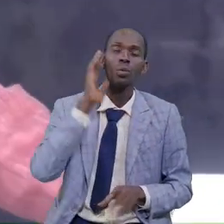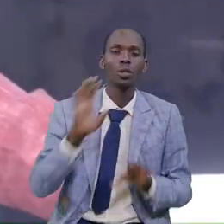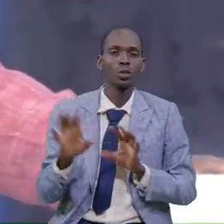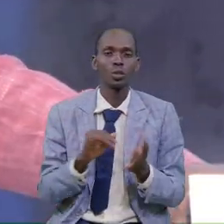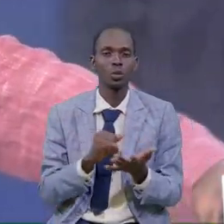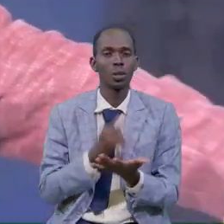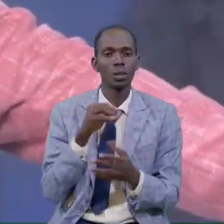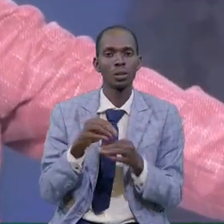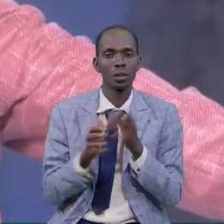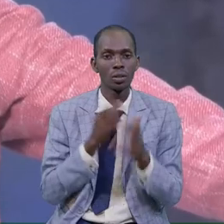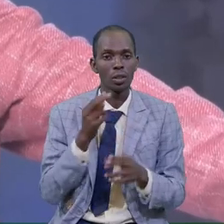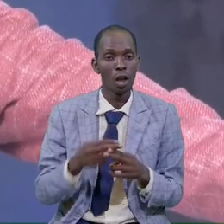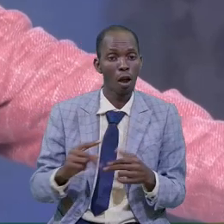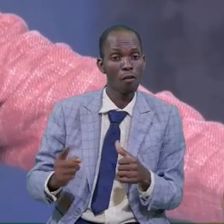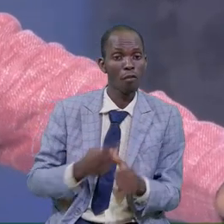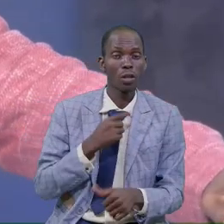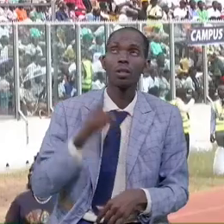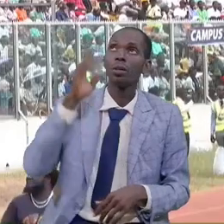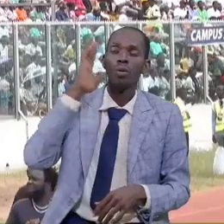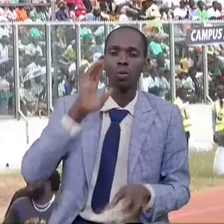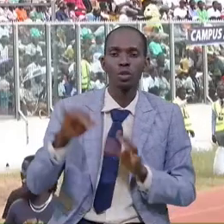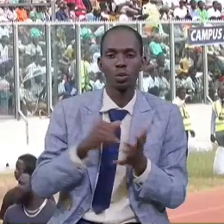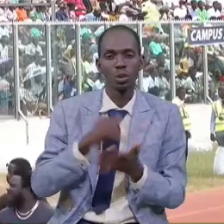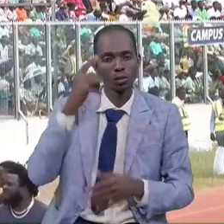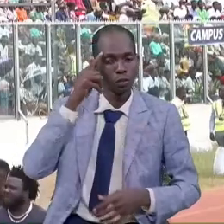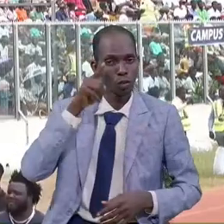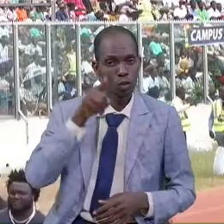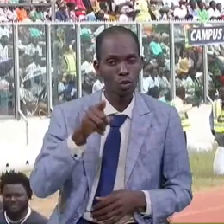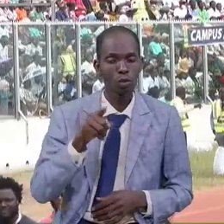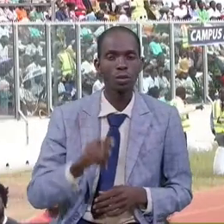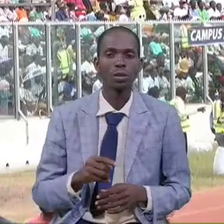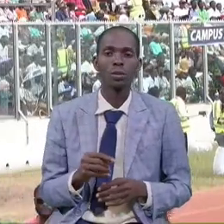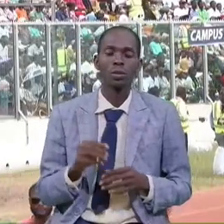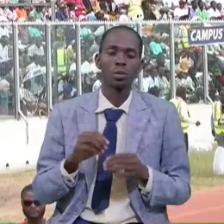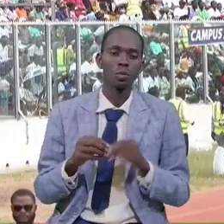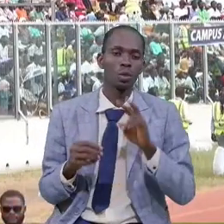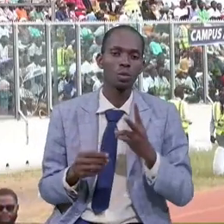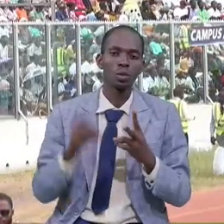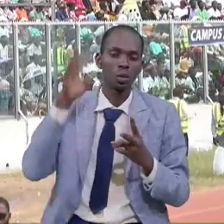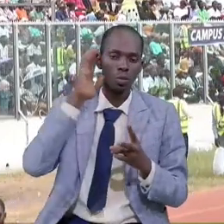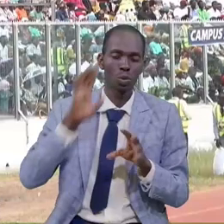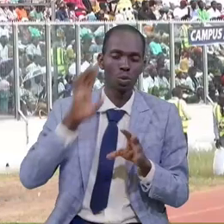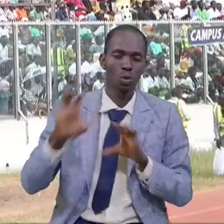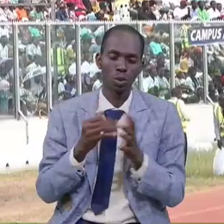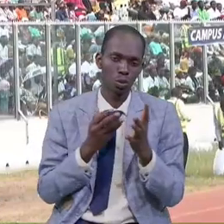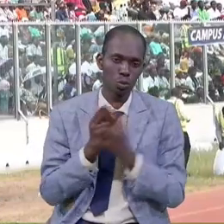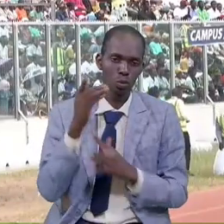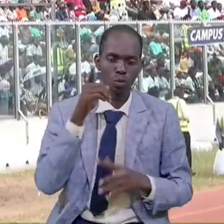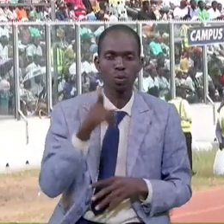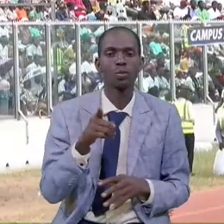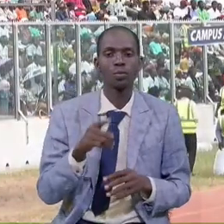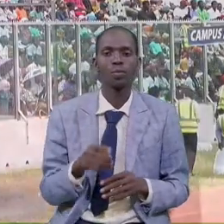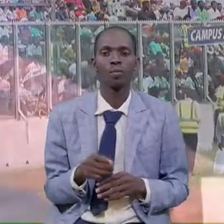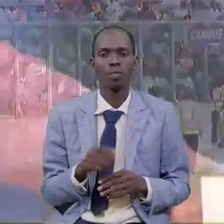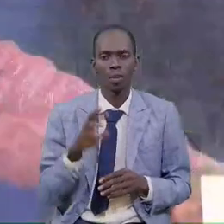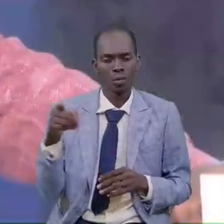Premièrement, il le fera pour toi. Et deuxièmement, il le fera à travers toi. Est-ce que tu es